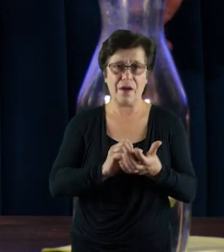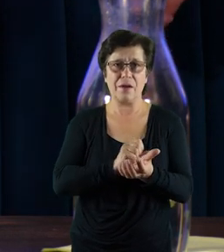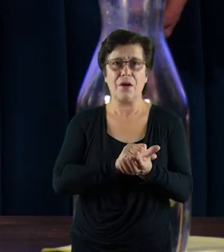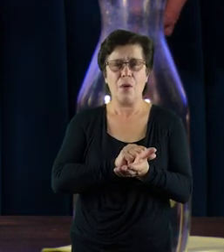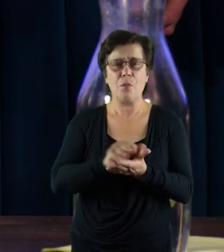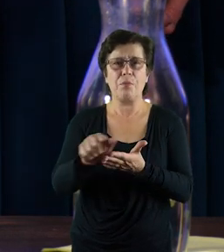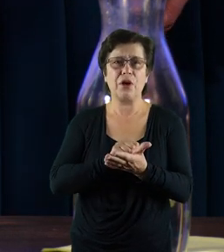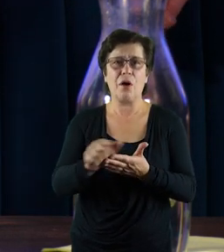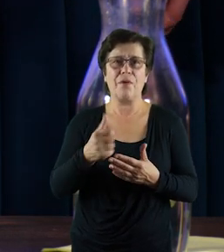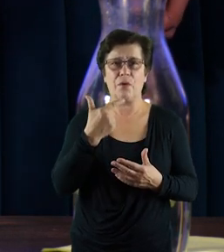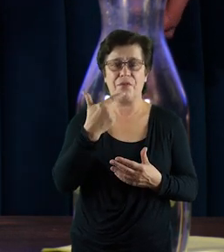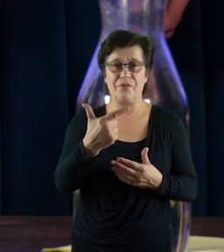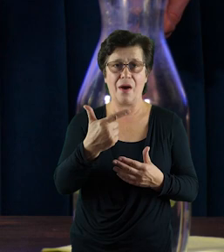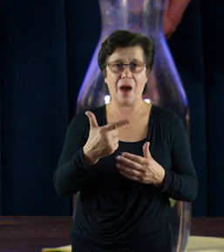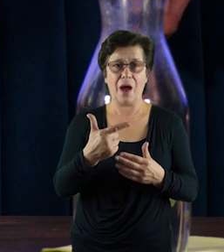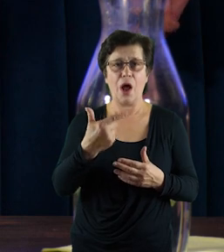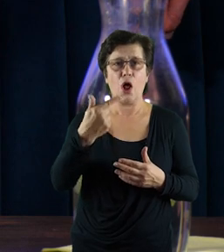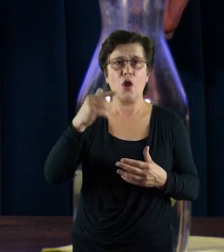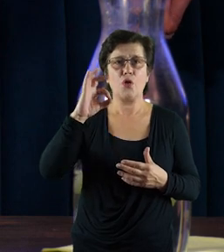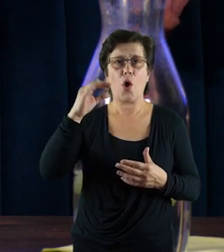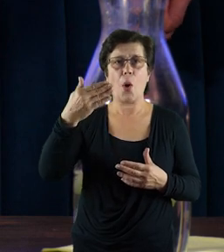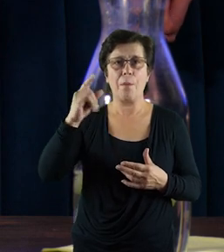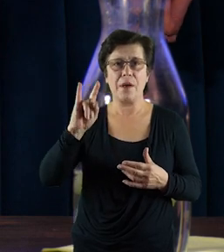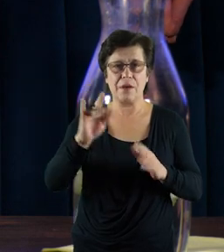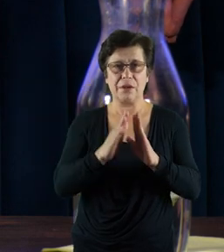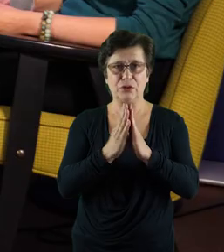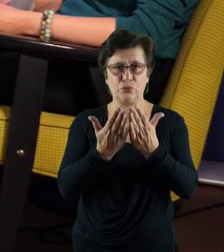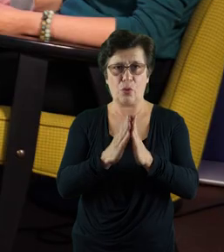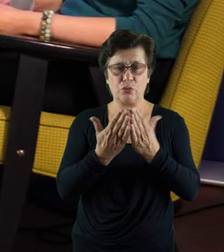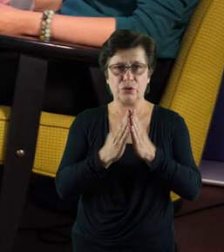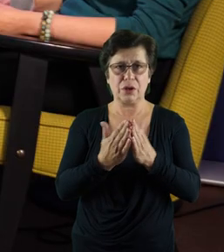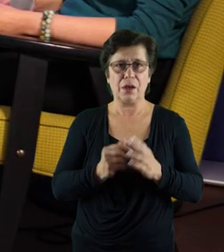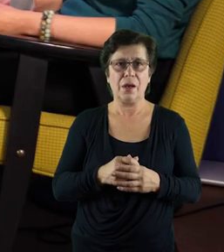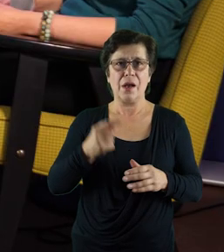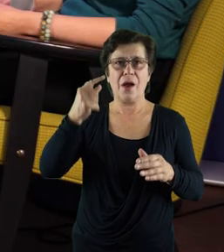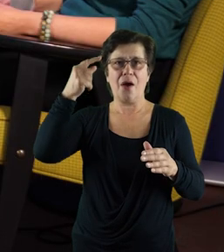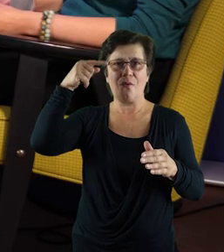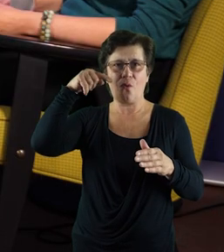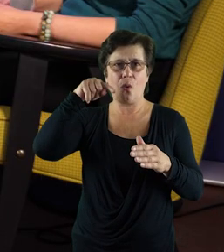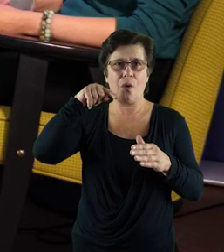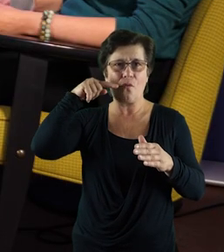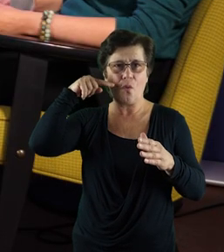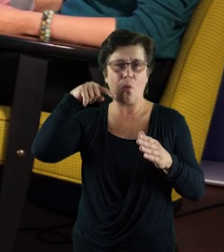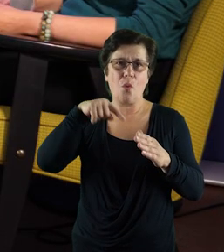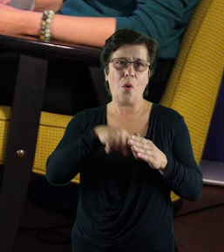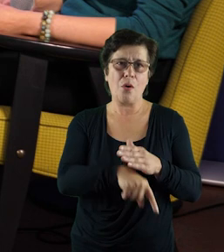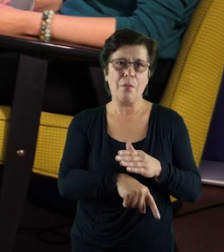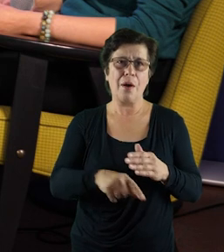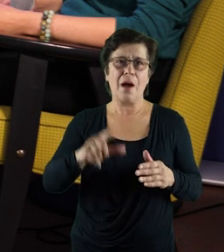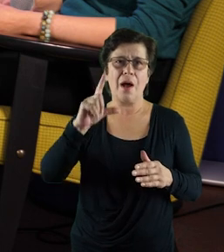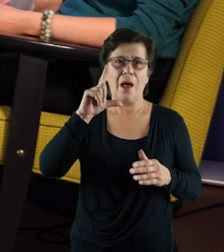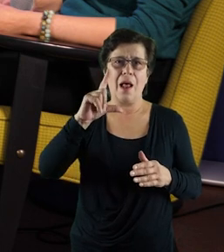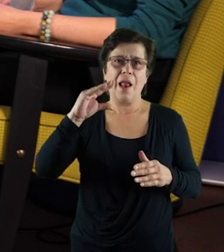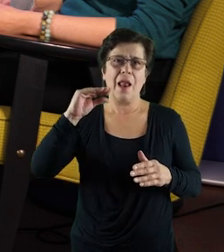opublikował dwa tomy wierszy i w jednym użył pseudonimu w głąb Leski, czyli jakby to pójście w